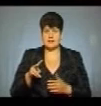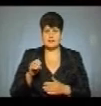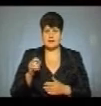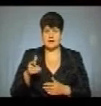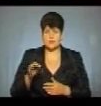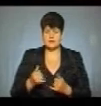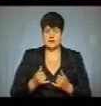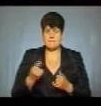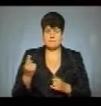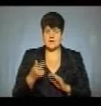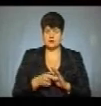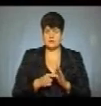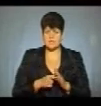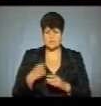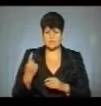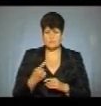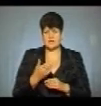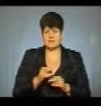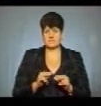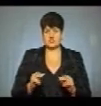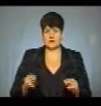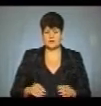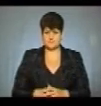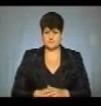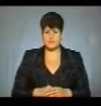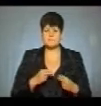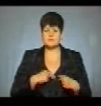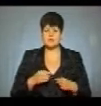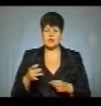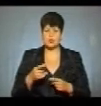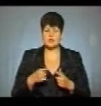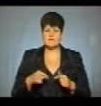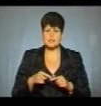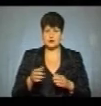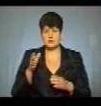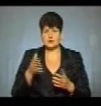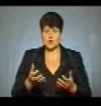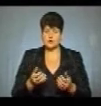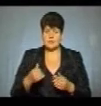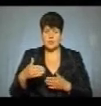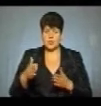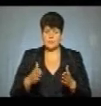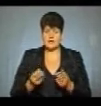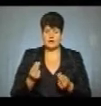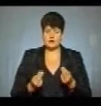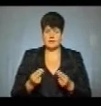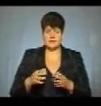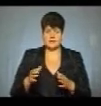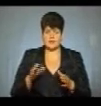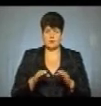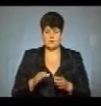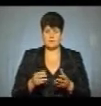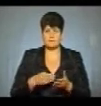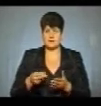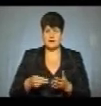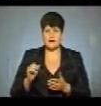для першокласників області та їхніх учителів. Працівники районних відділів освіти отримують коробки з ігровими наборами «Лего», підписують